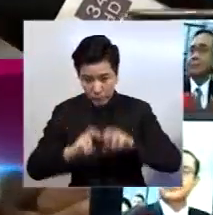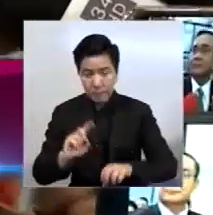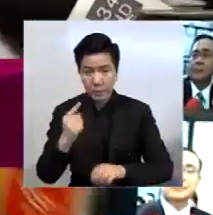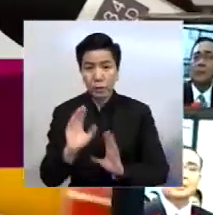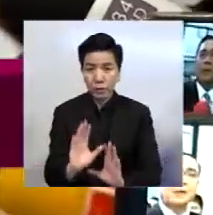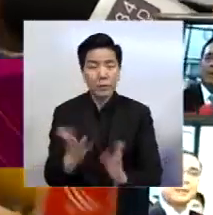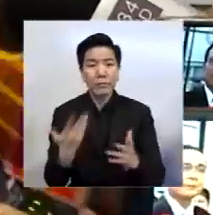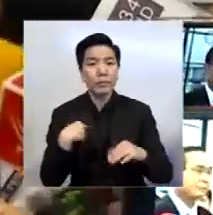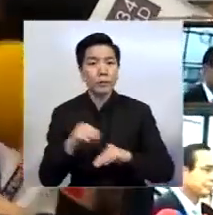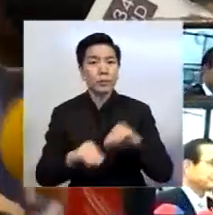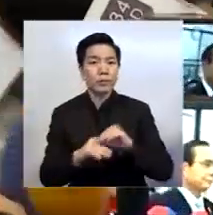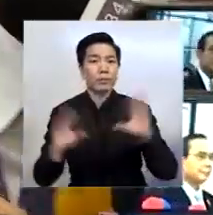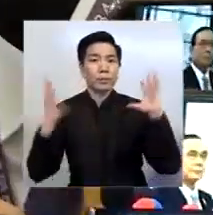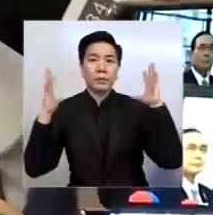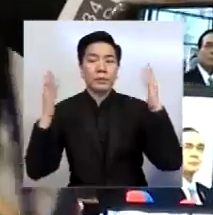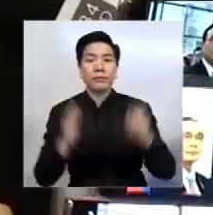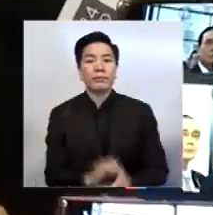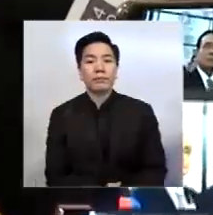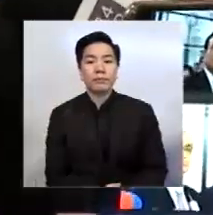จ๊ะไม่มีนโยบาย